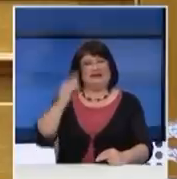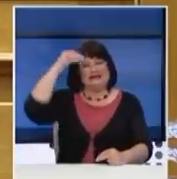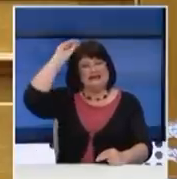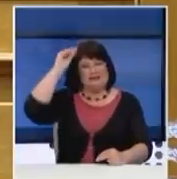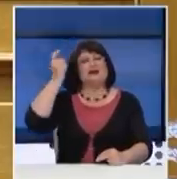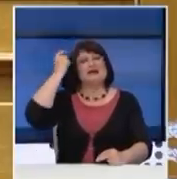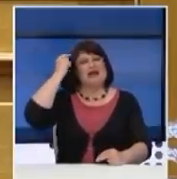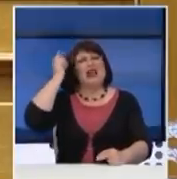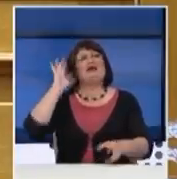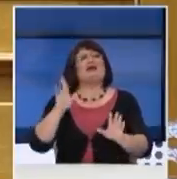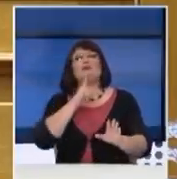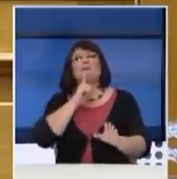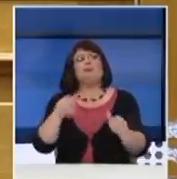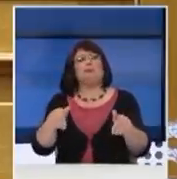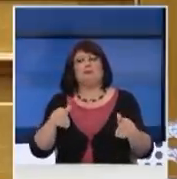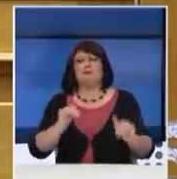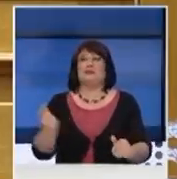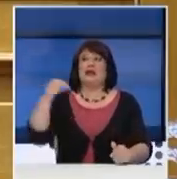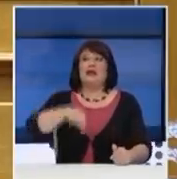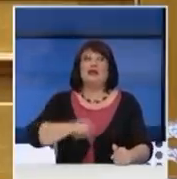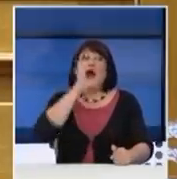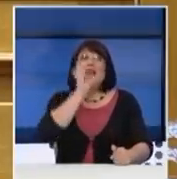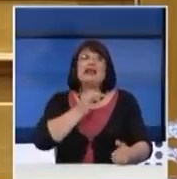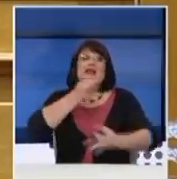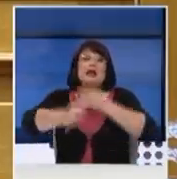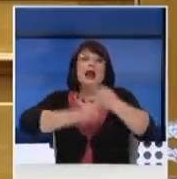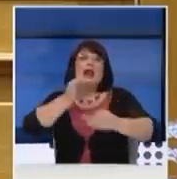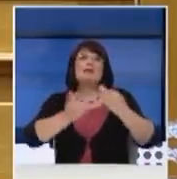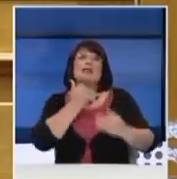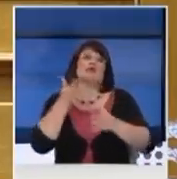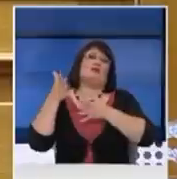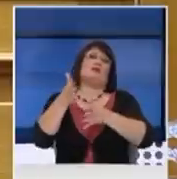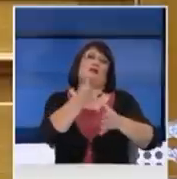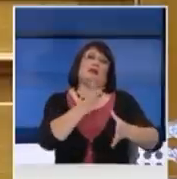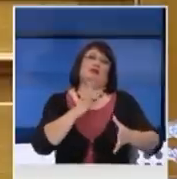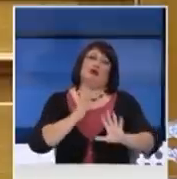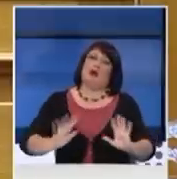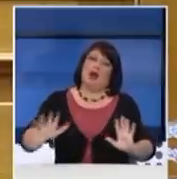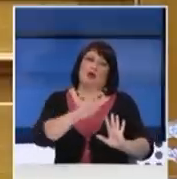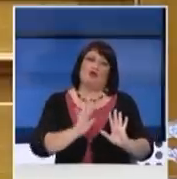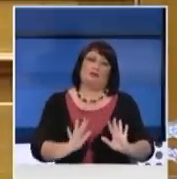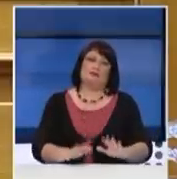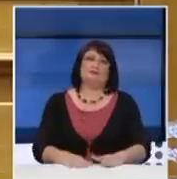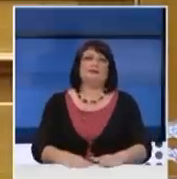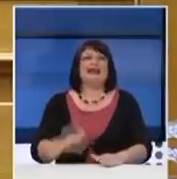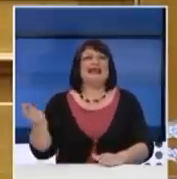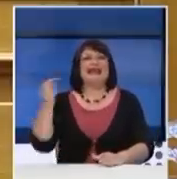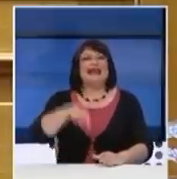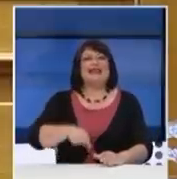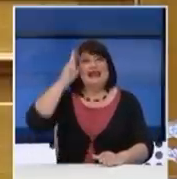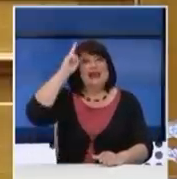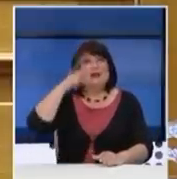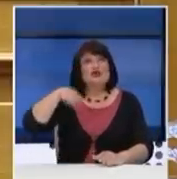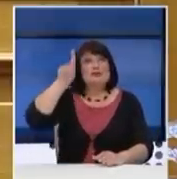όπως καταλαβαίνει, καταλαβαίνει. Εδώ μπήκαμε για να λέμε αλήθεια στον ελληνικό λαό. Δεν μπορούμε να κοροϊδεύουμε τους Έλληνες. Ήρθε ο Γερμανός μία